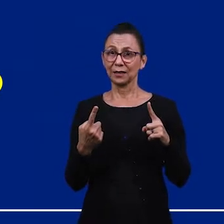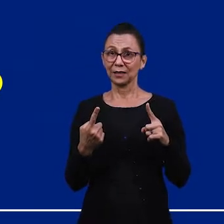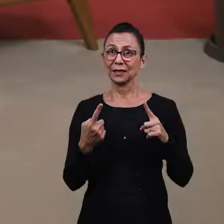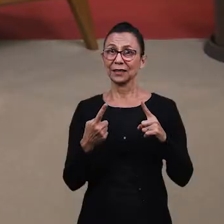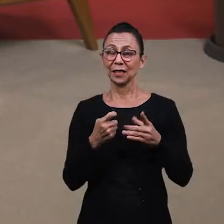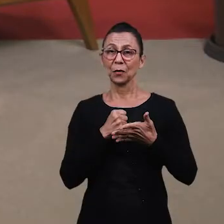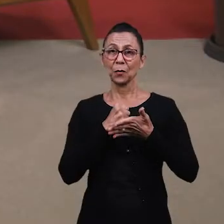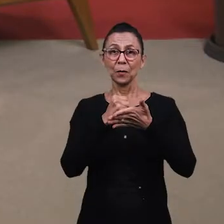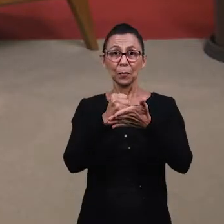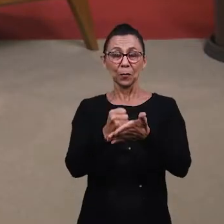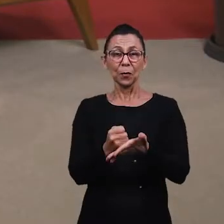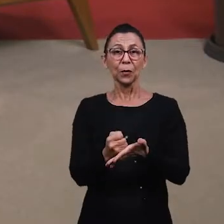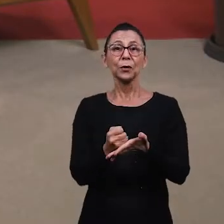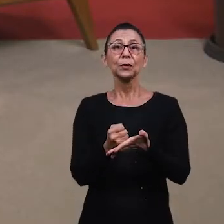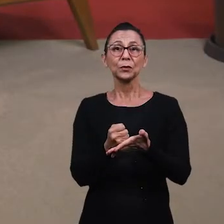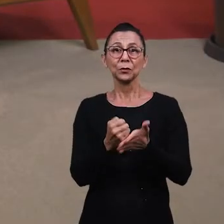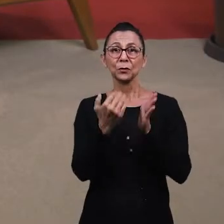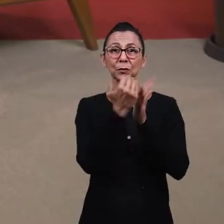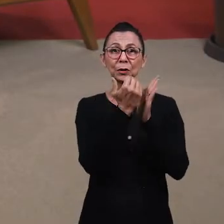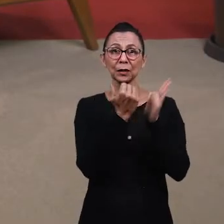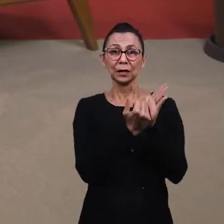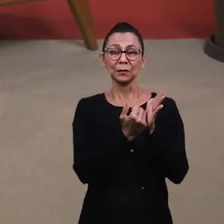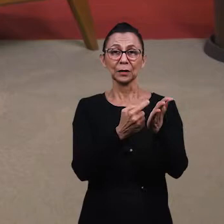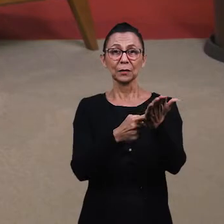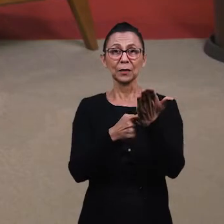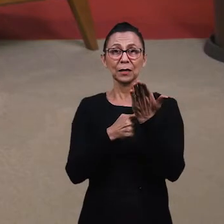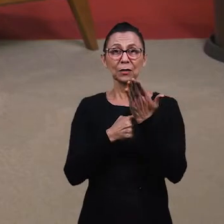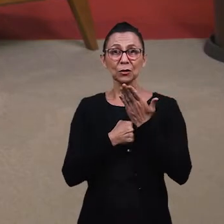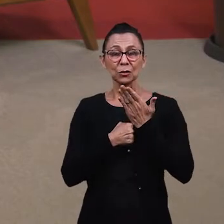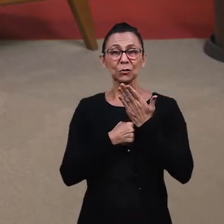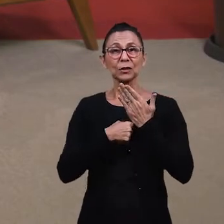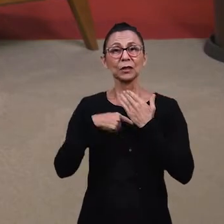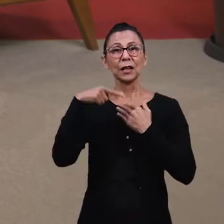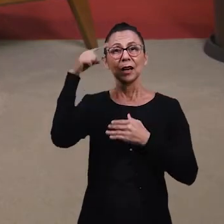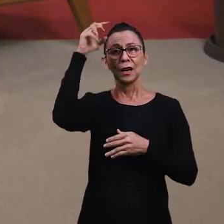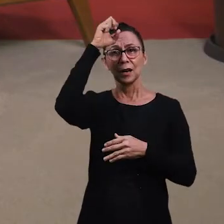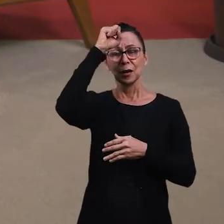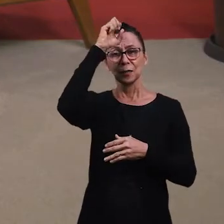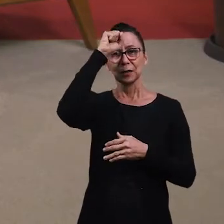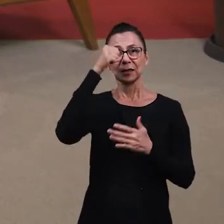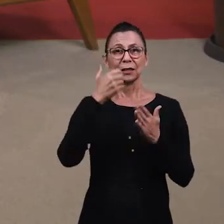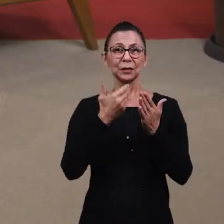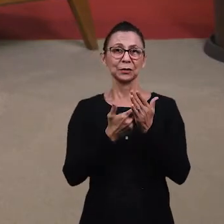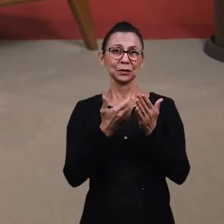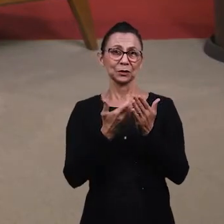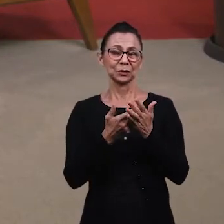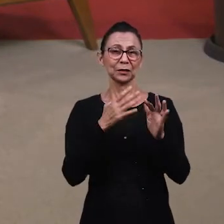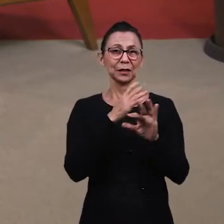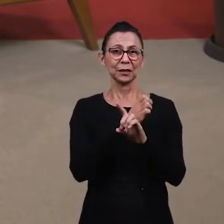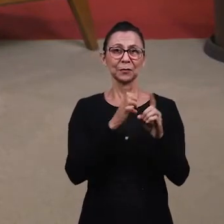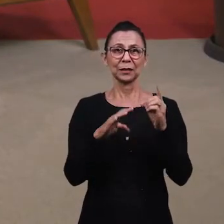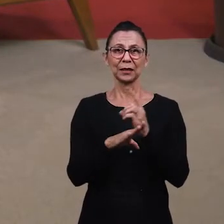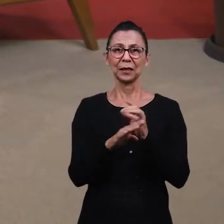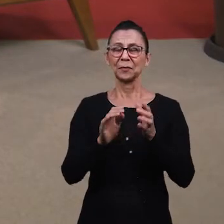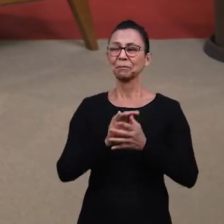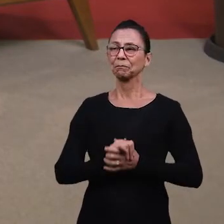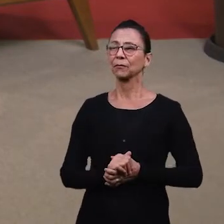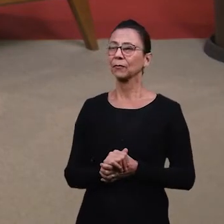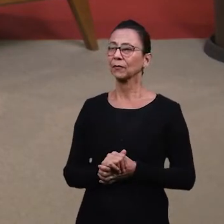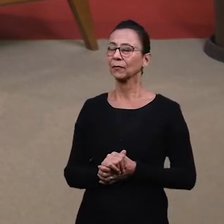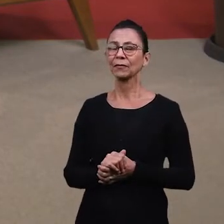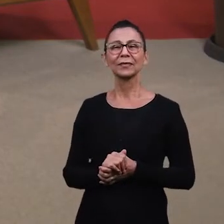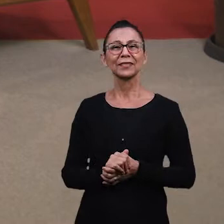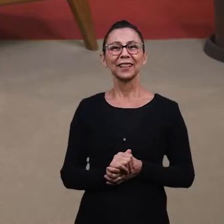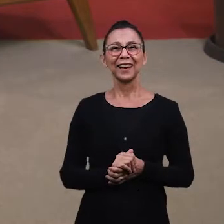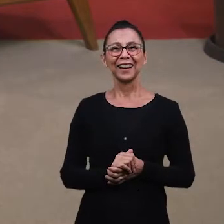de la notion de l'Évangile éternel est très importante pour moi, car j'ai un problème de dyslexie